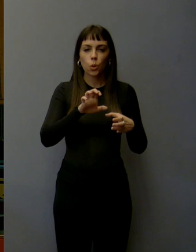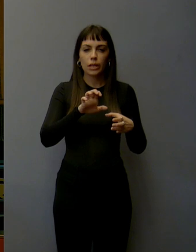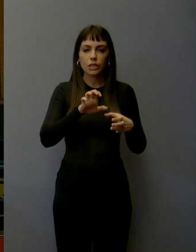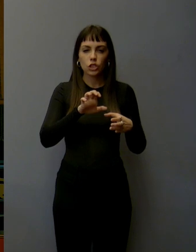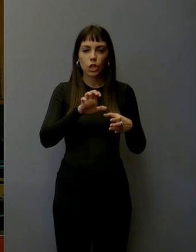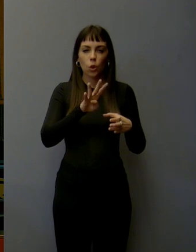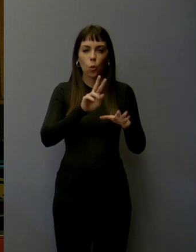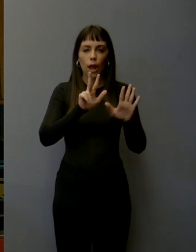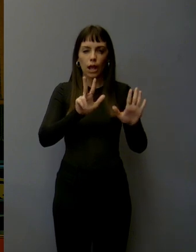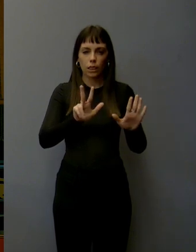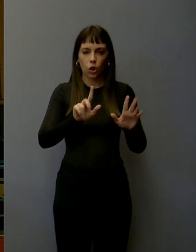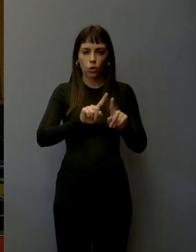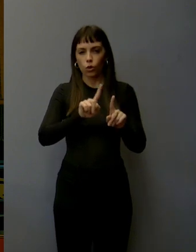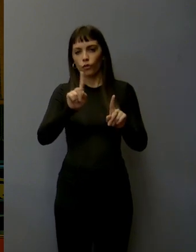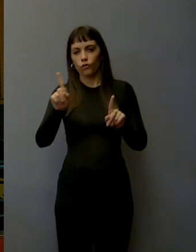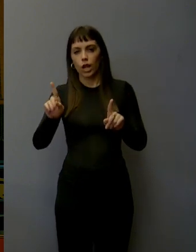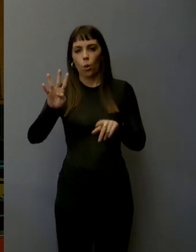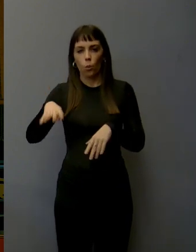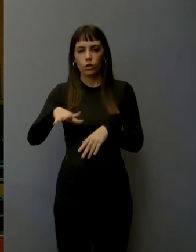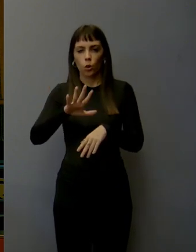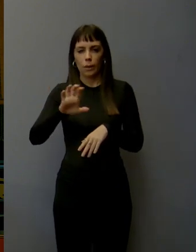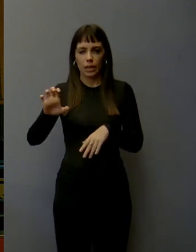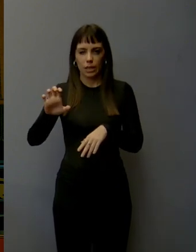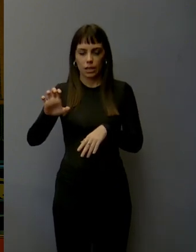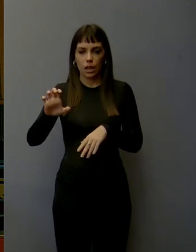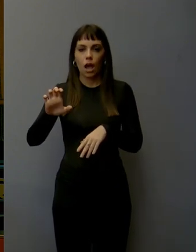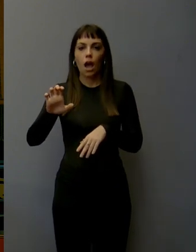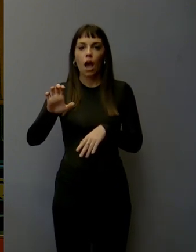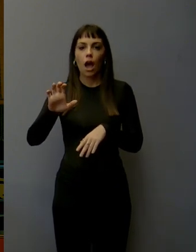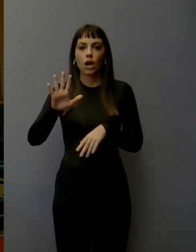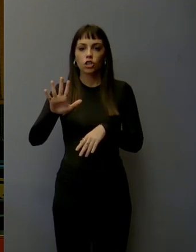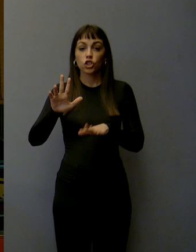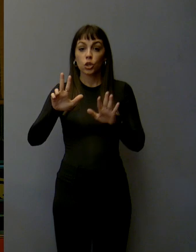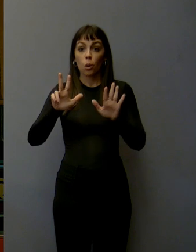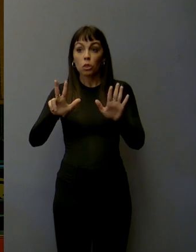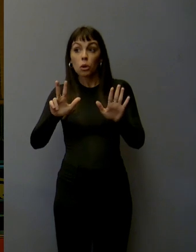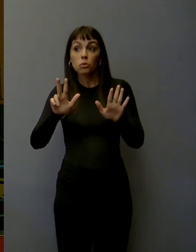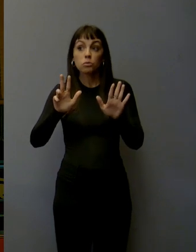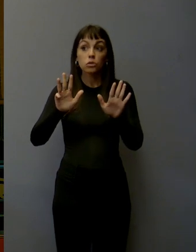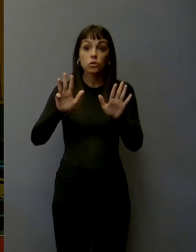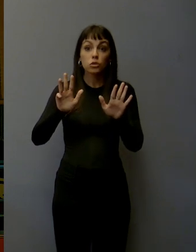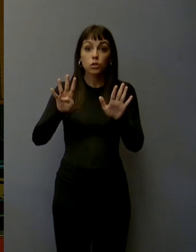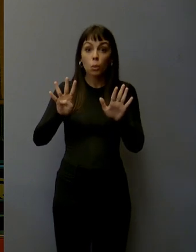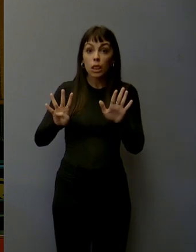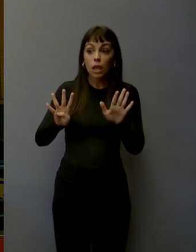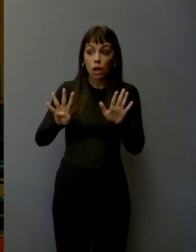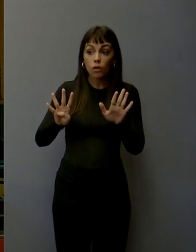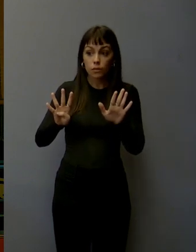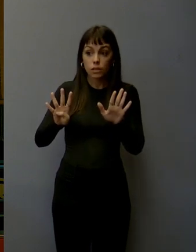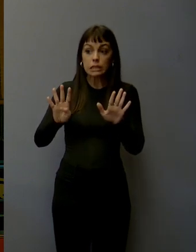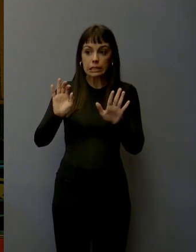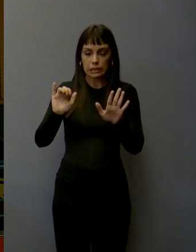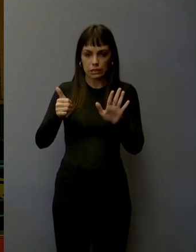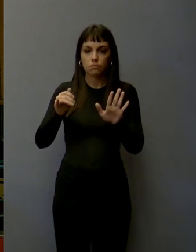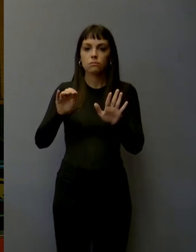4.50048 al 4.50058 o 59 perché c'era 59 perché c'era